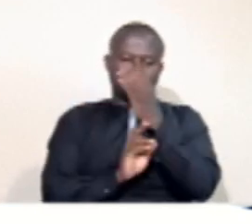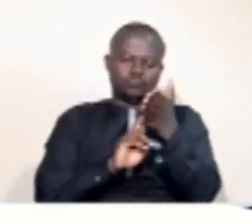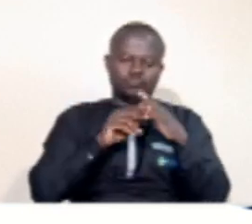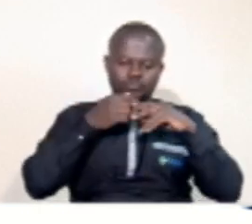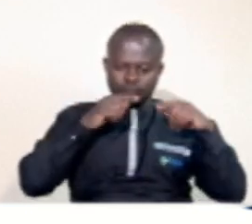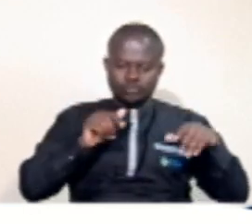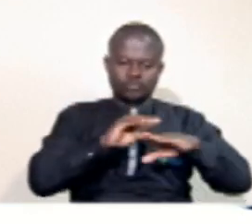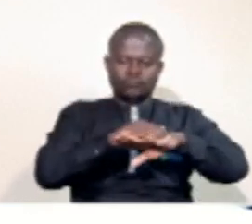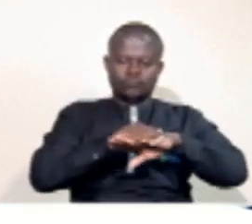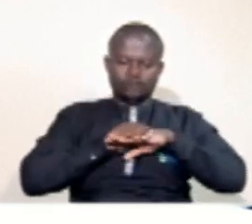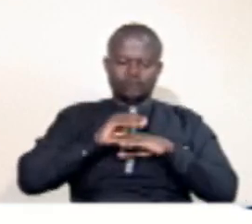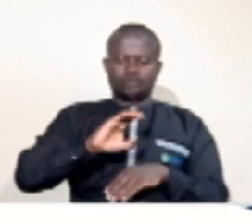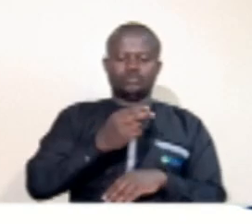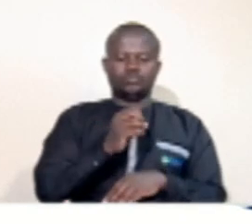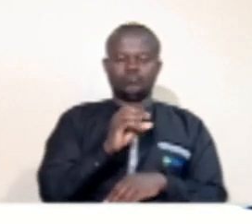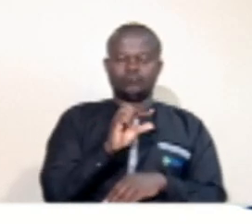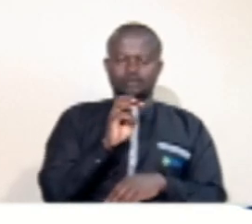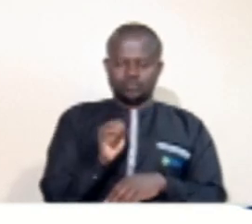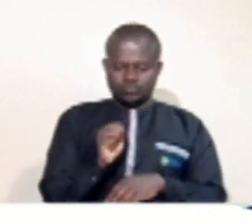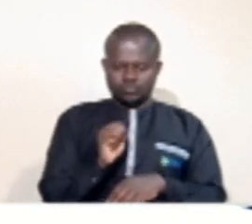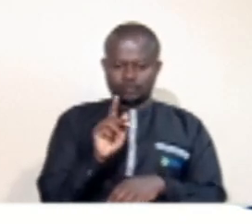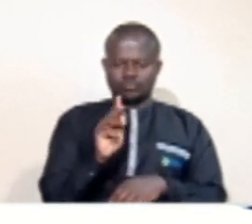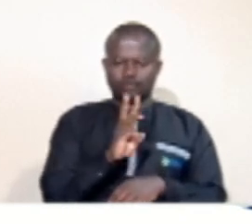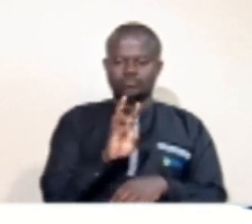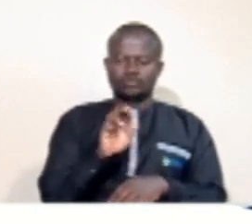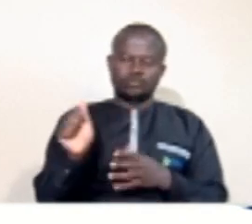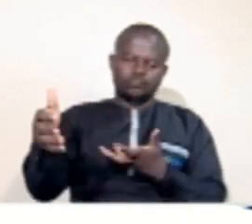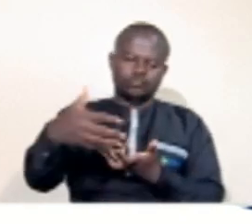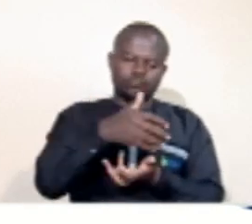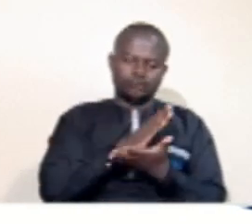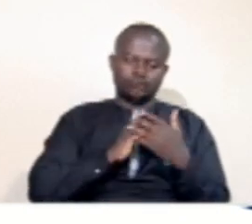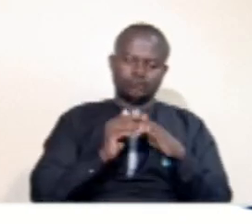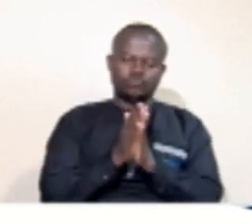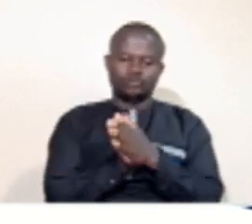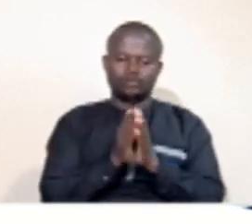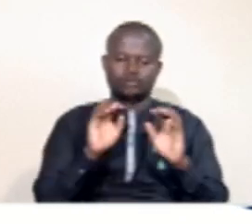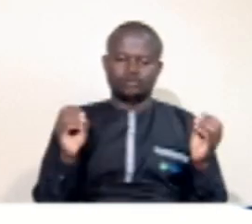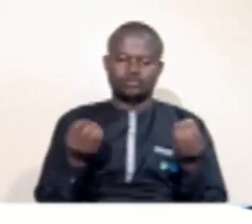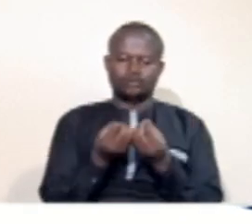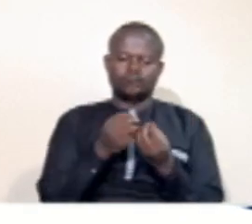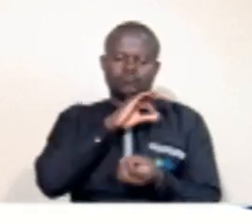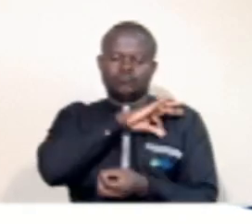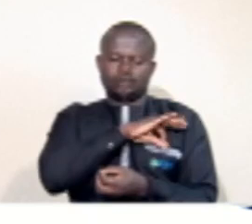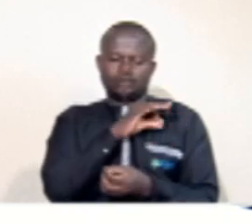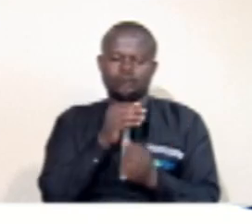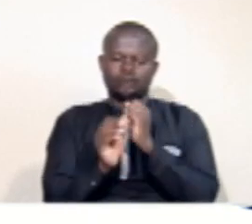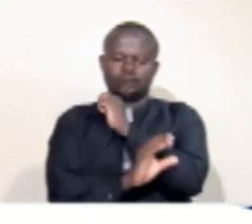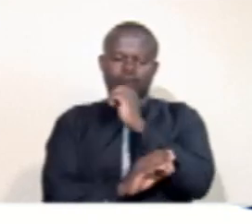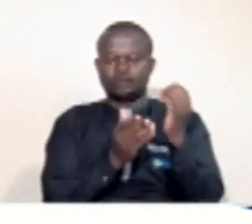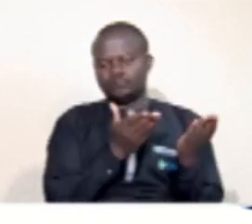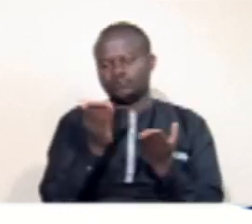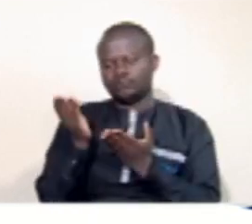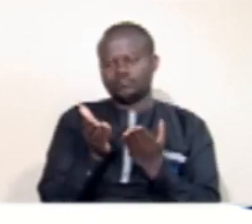ururimi rw'icyongereza, Kwizera John Patrick ni mugenzi wacu yadukusanyirije hamwe amateka y'uyu muryango n'inyungu ku gihugu